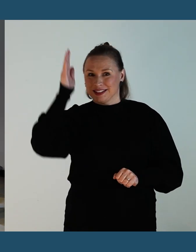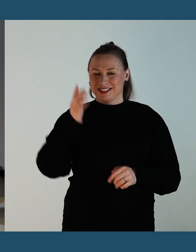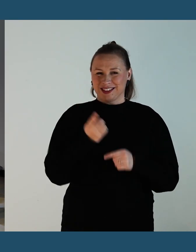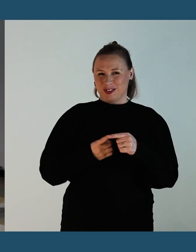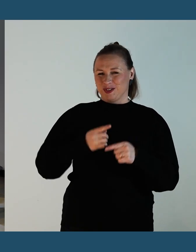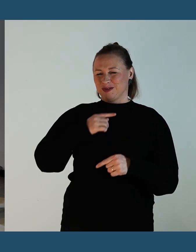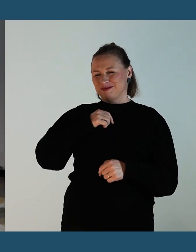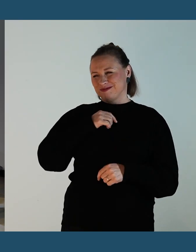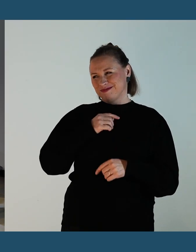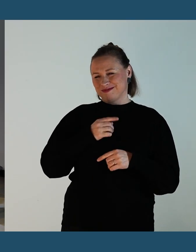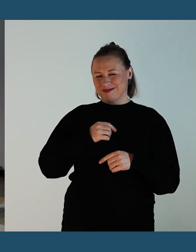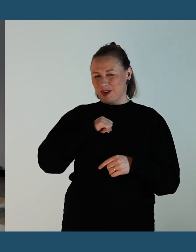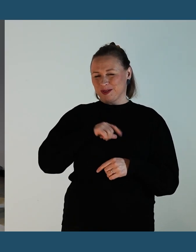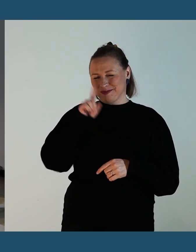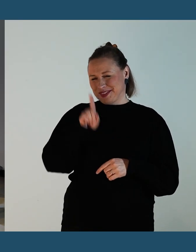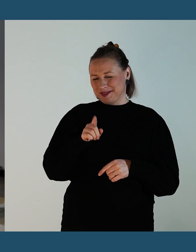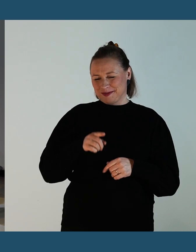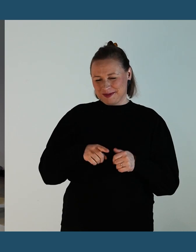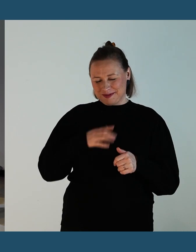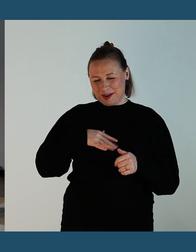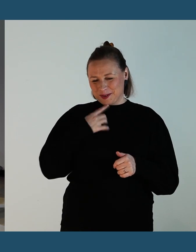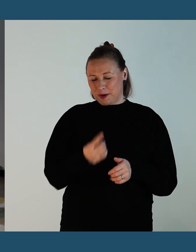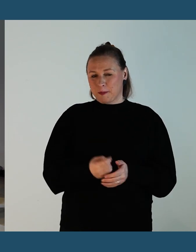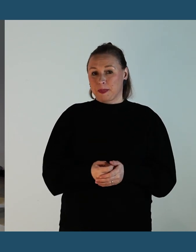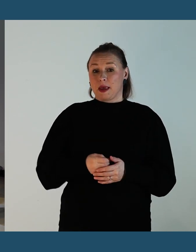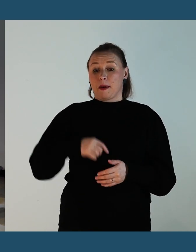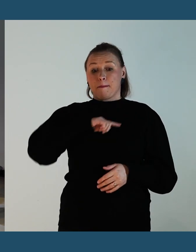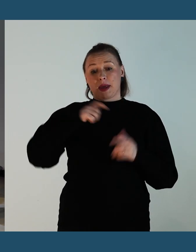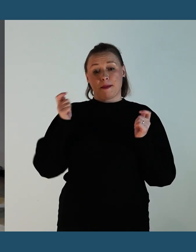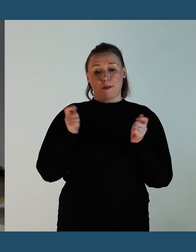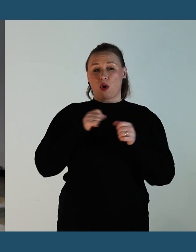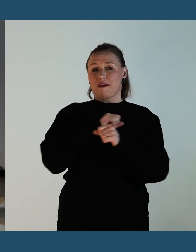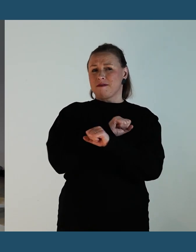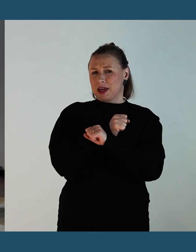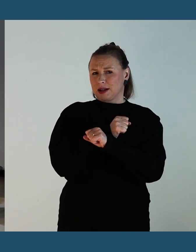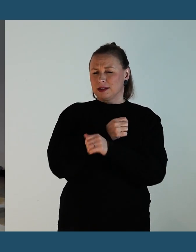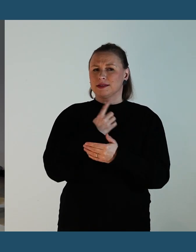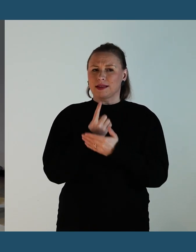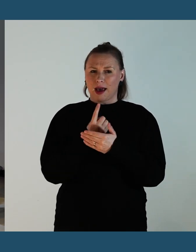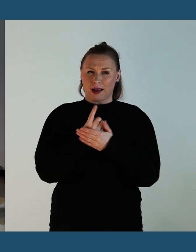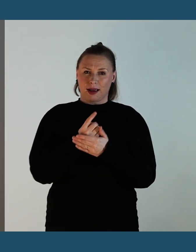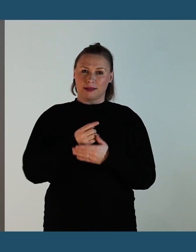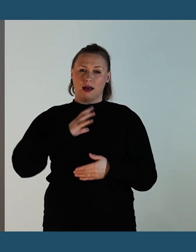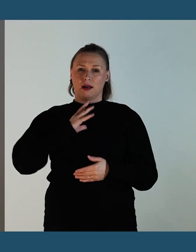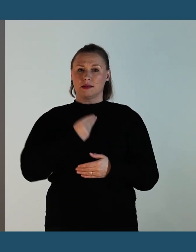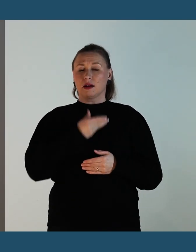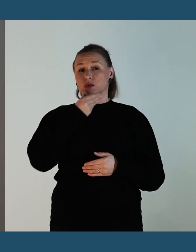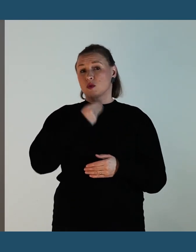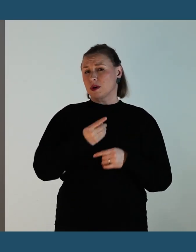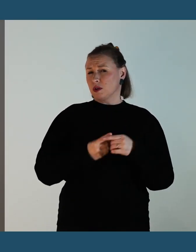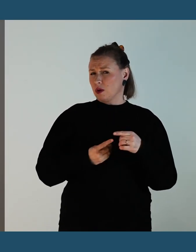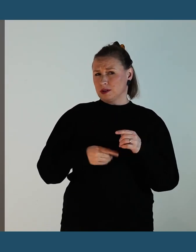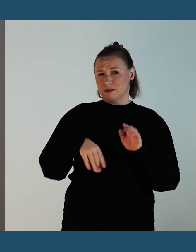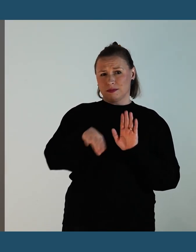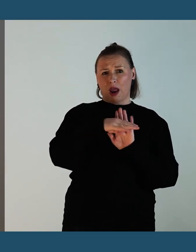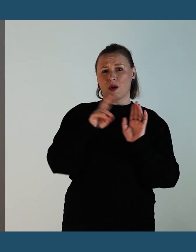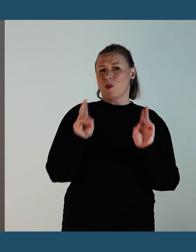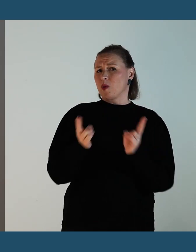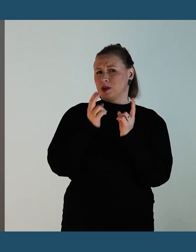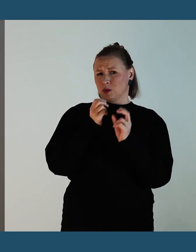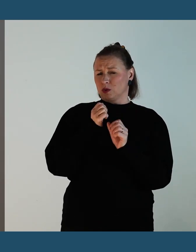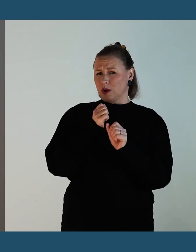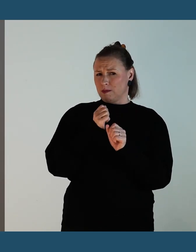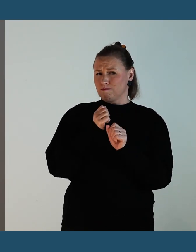sanoi, mutta kyllä se meille vihreillä on ollut äärettömän tärkeää se, että myös transnuoret olisi otettu mukaan tähän translain uudistukseen, ja mä toimin